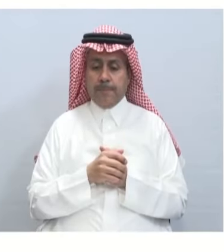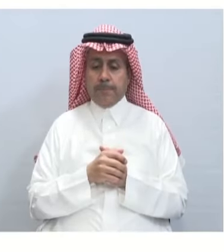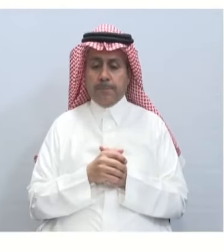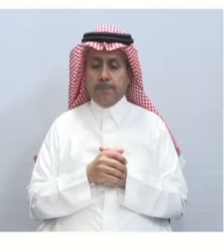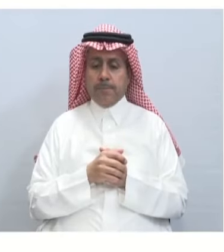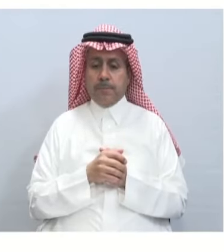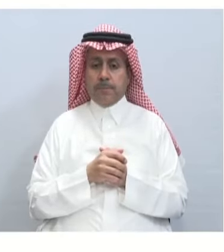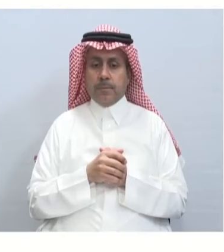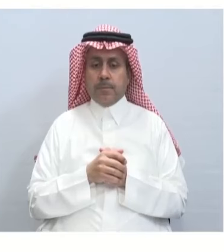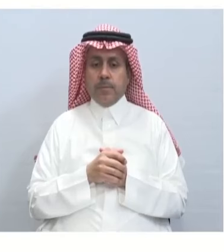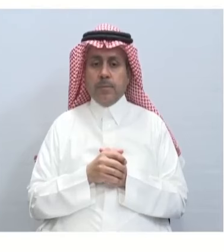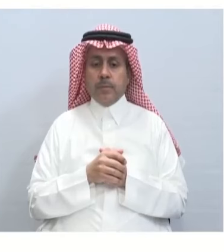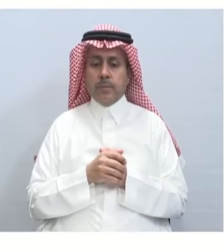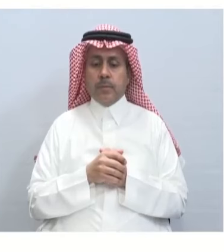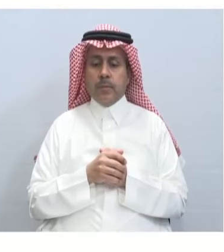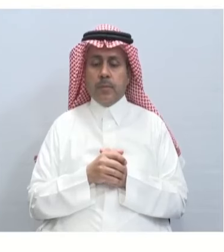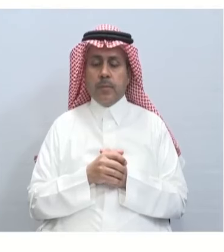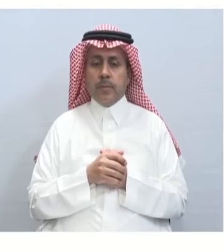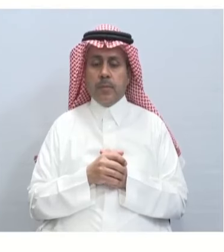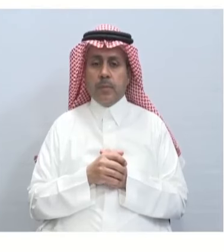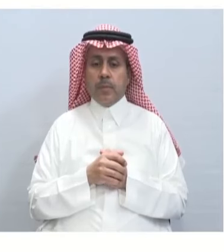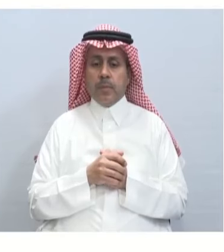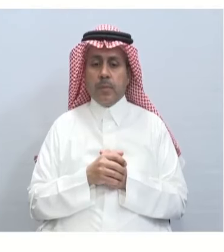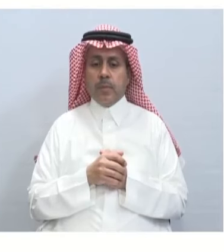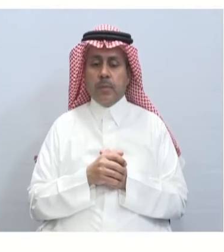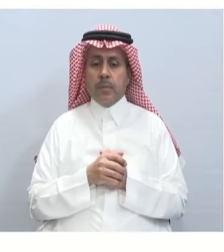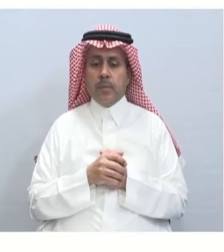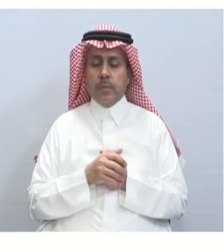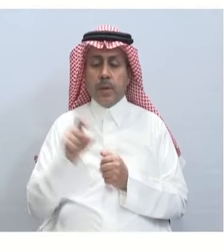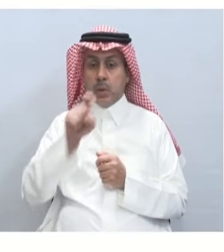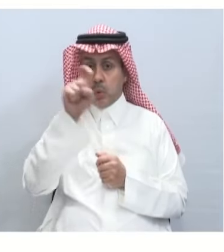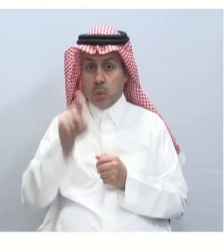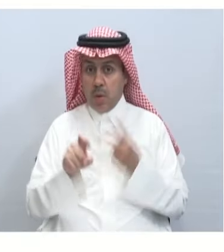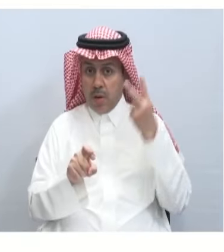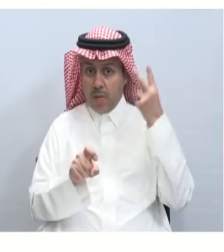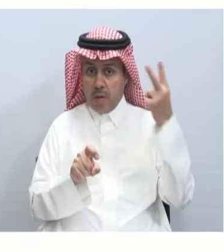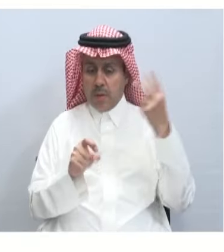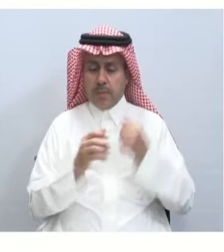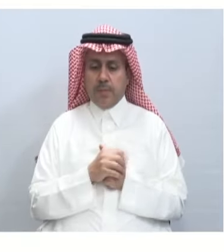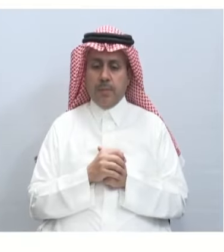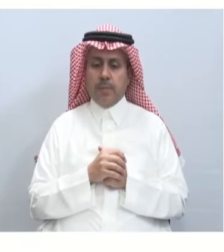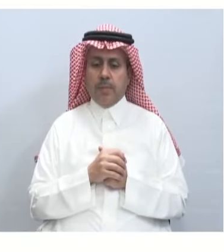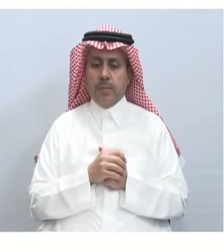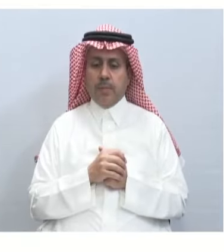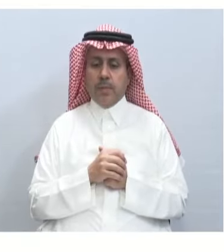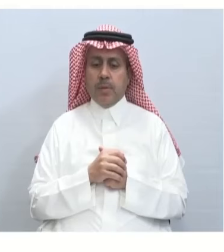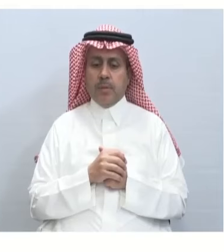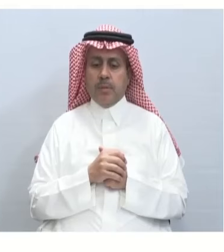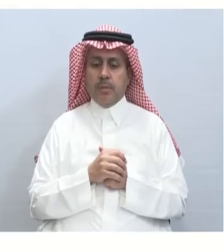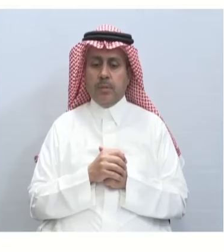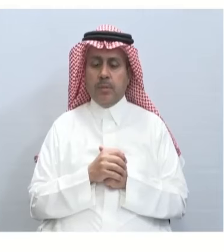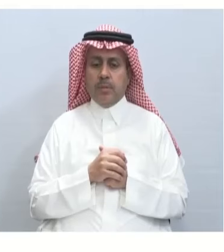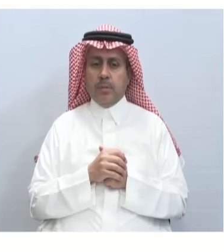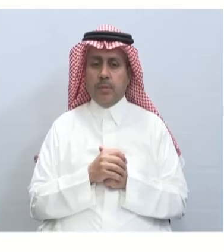الاول من اسئله التقويم السؤال الثاني وانتبهوا جيدا لهذا